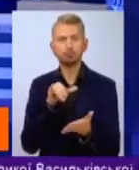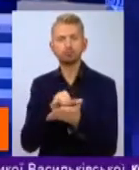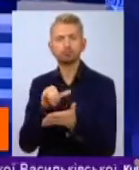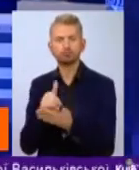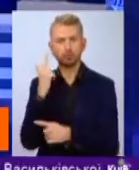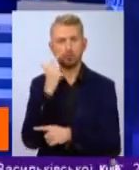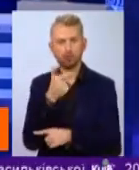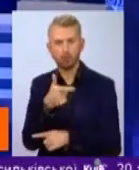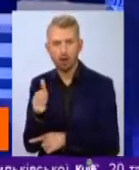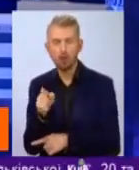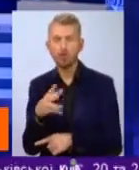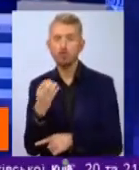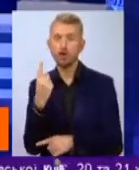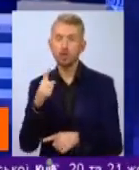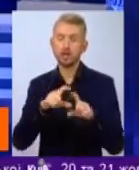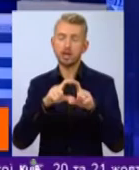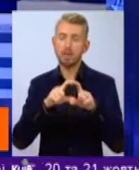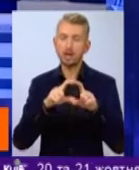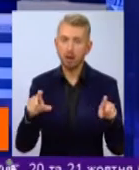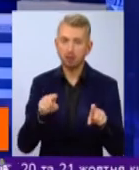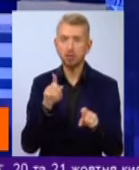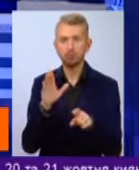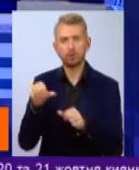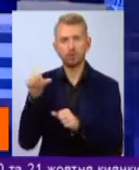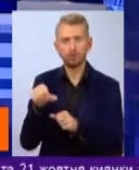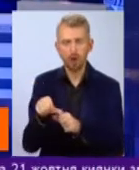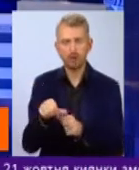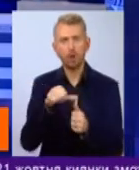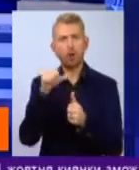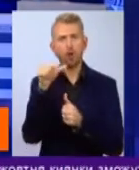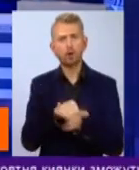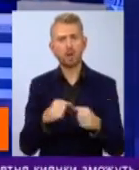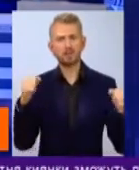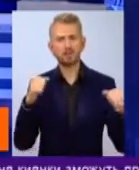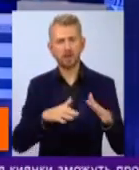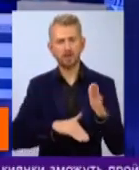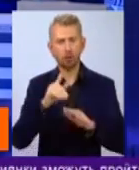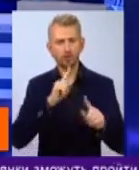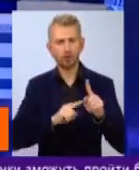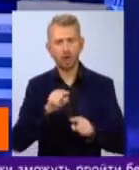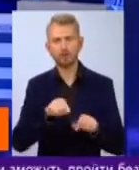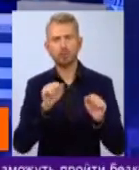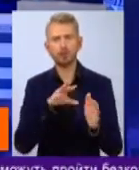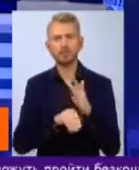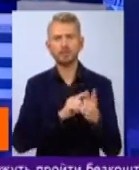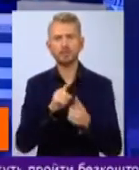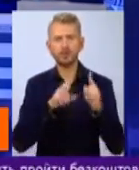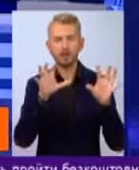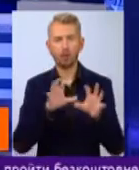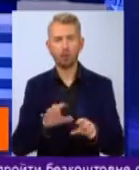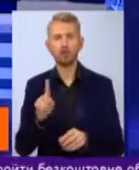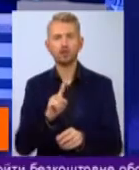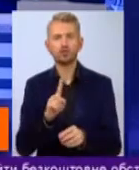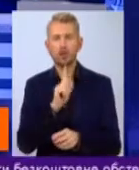камери спостереження, і тоді ще один департамент, який їх включить, і окреме скликання Верховної Ради, яка зможе внести зміни у закон, що